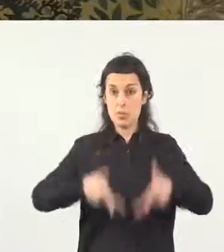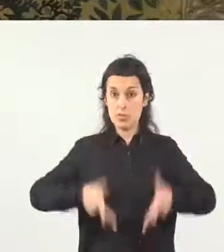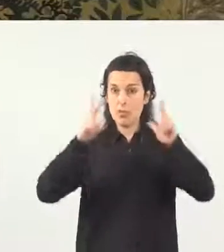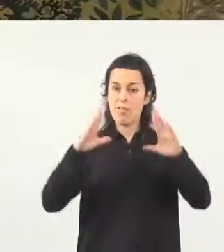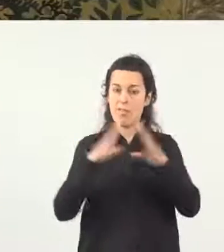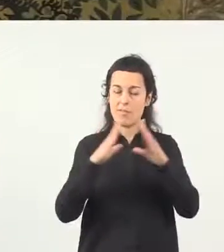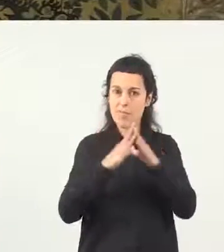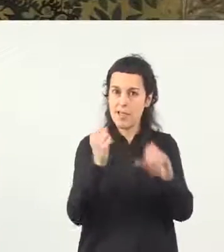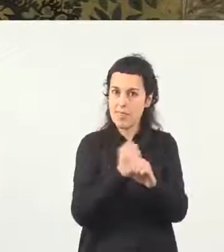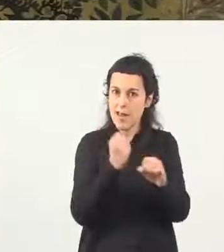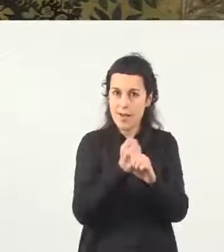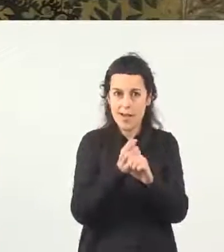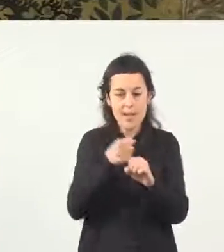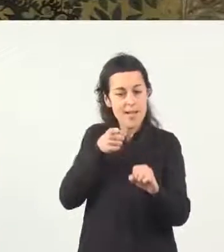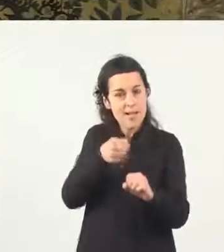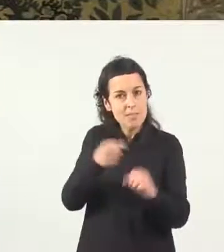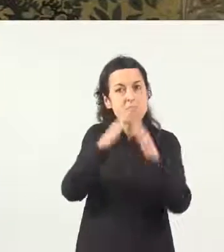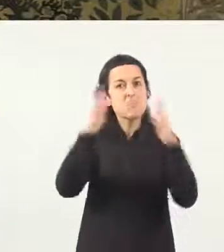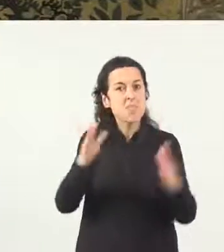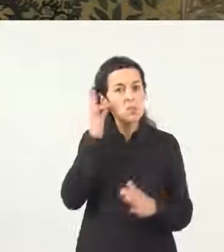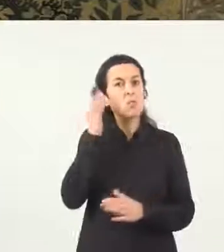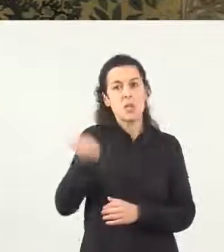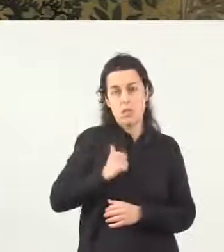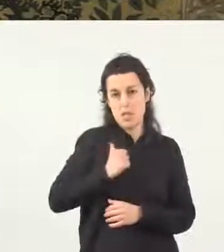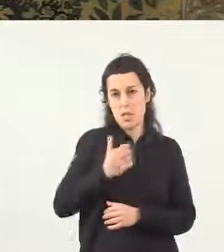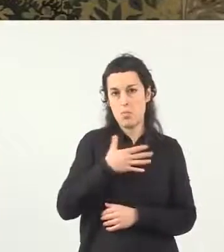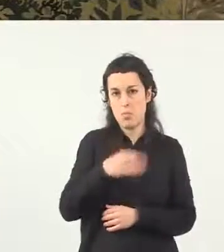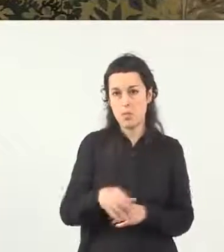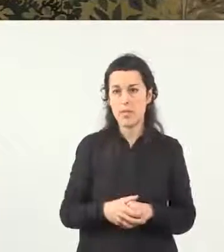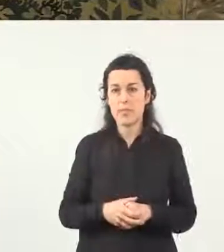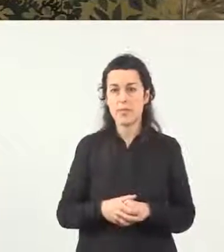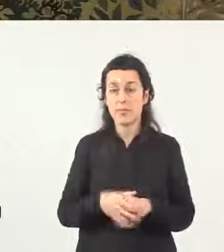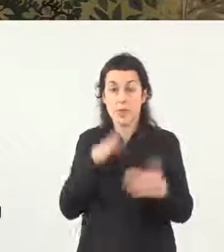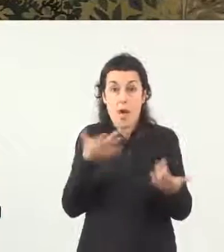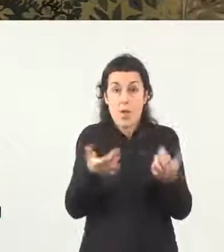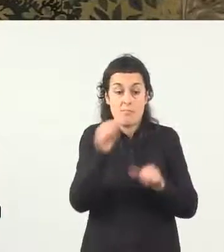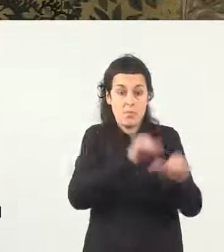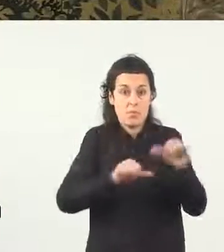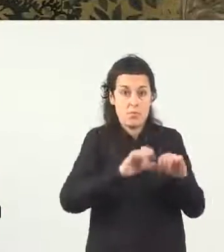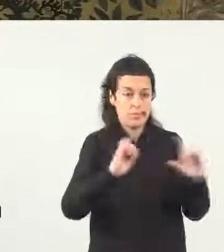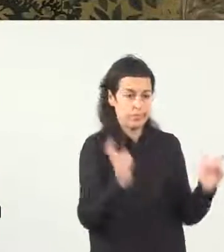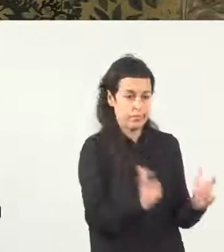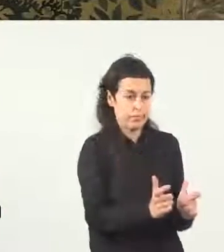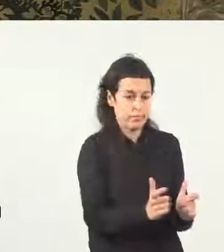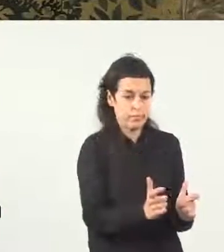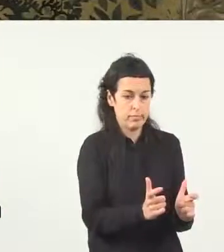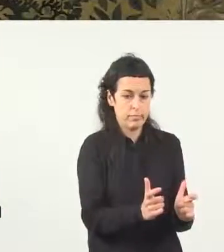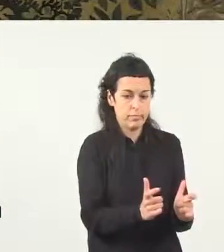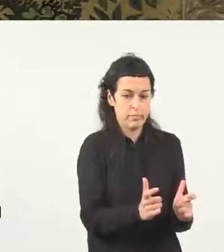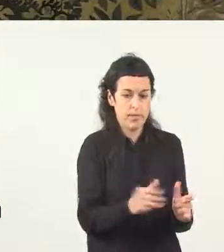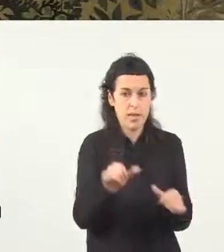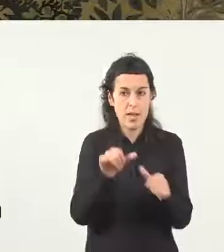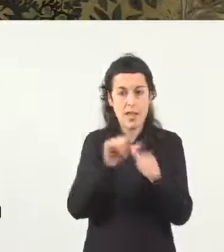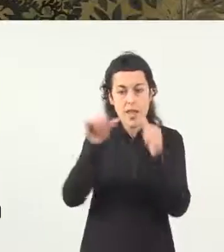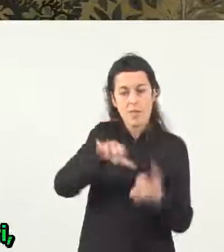bat. Hain justu, momentu batean, non elkarte gutxago ditugu eta non artikulazioa bestera